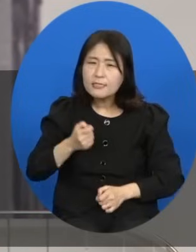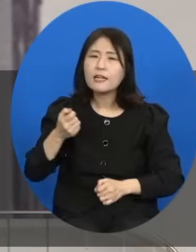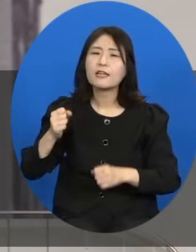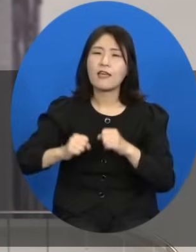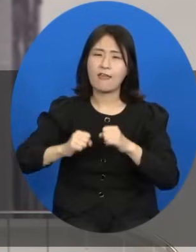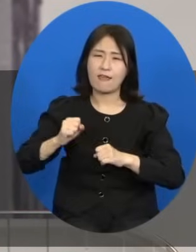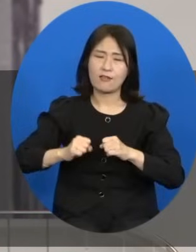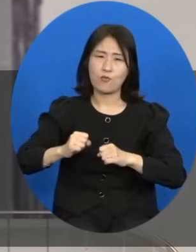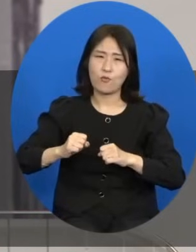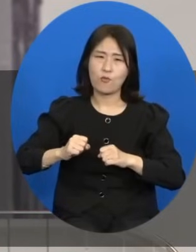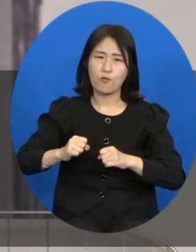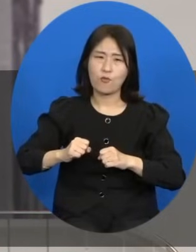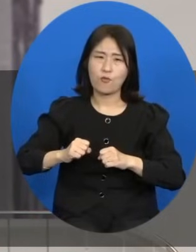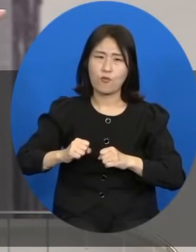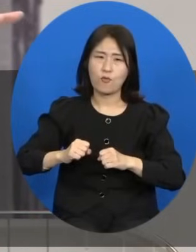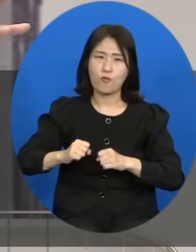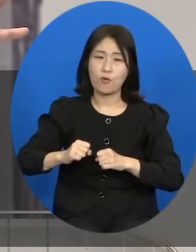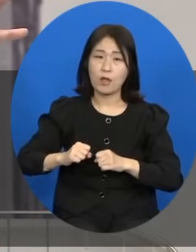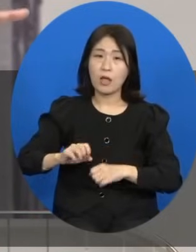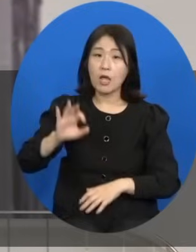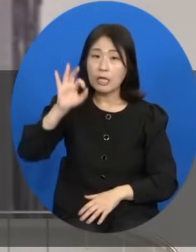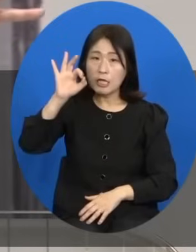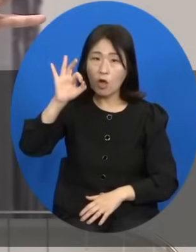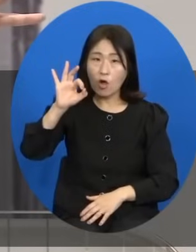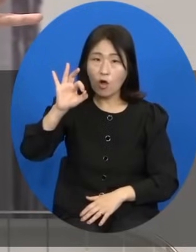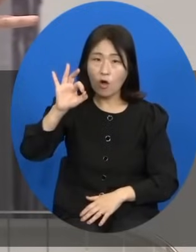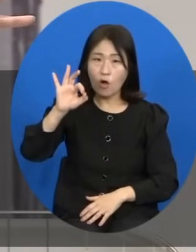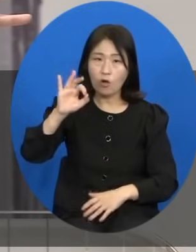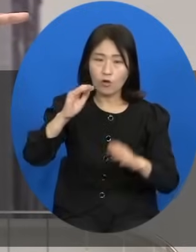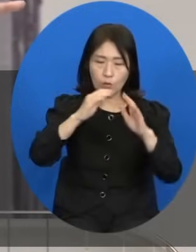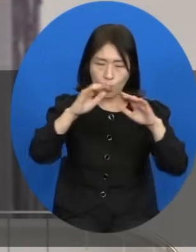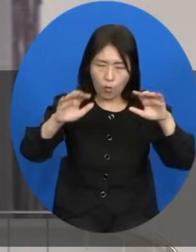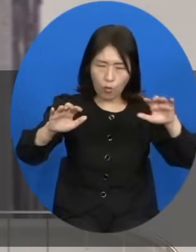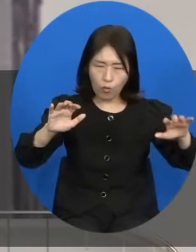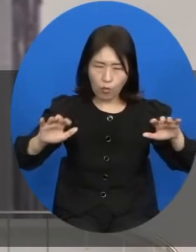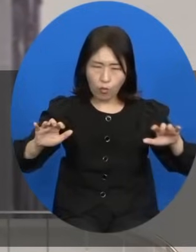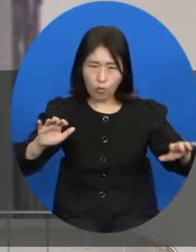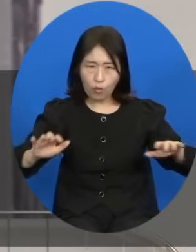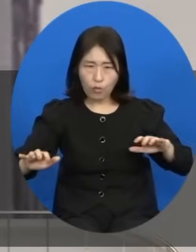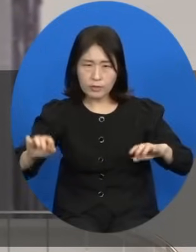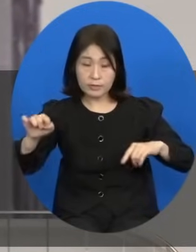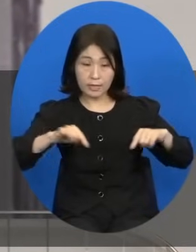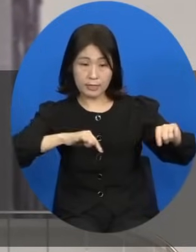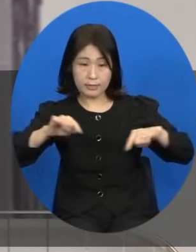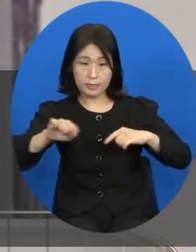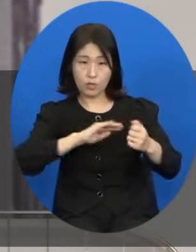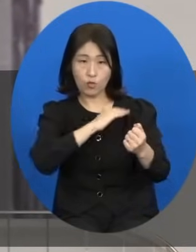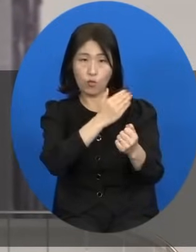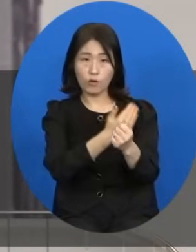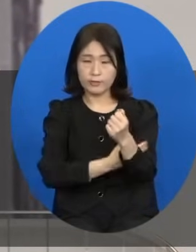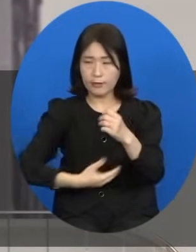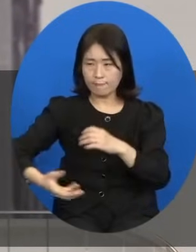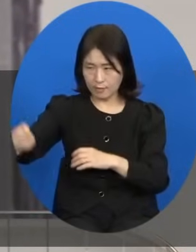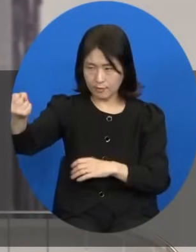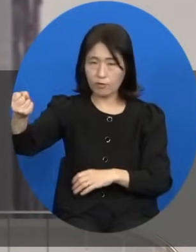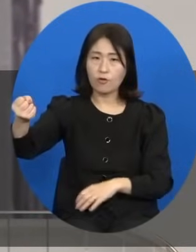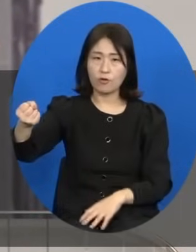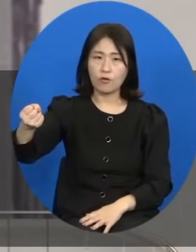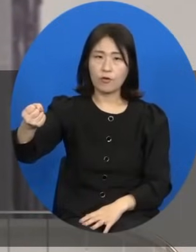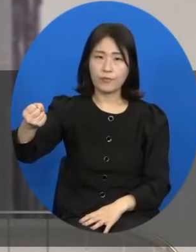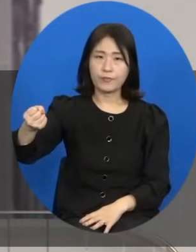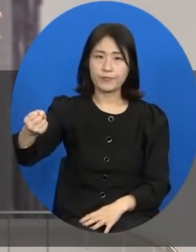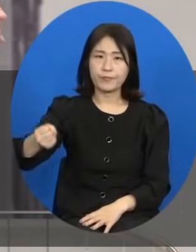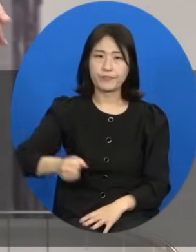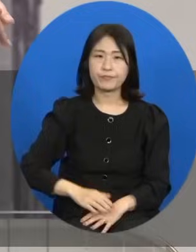자 그다음에을 는 권세를 차지하여라 그에게 할당된 목